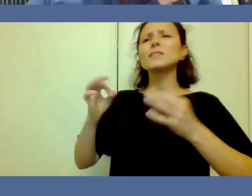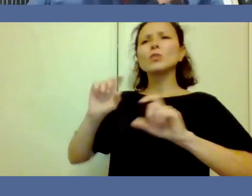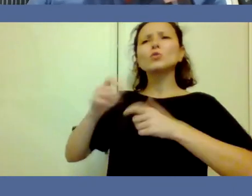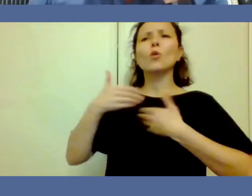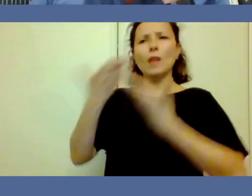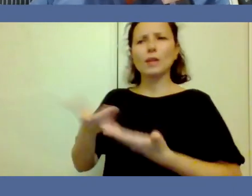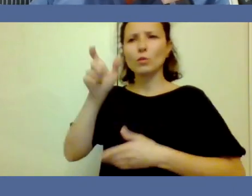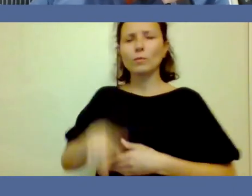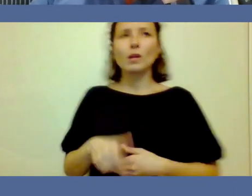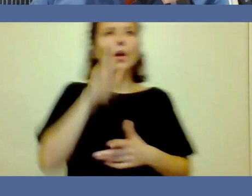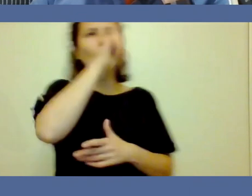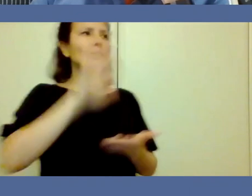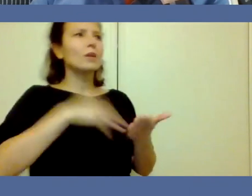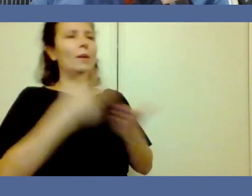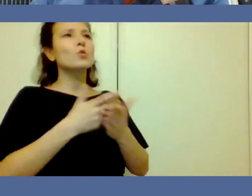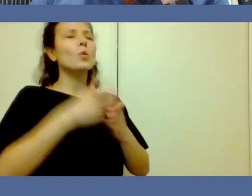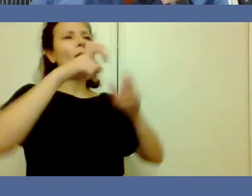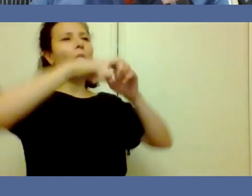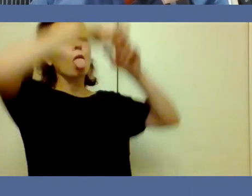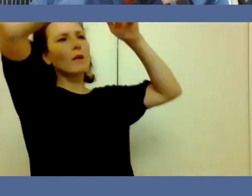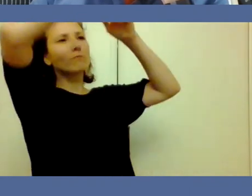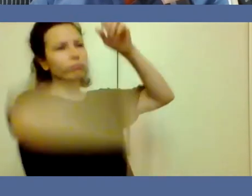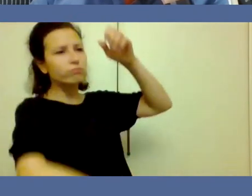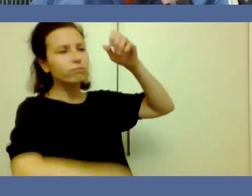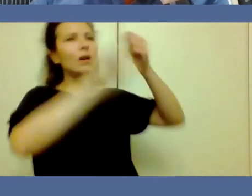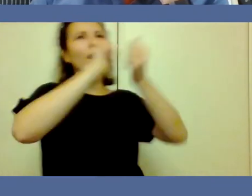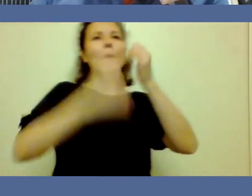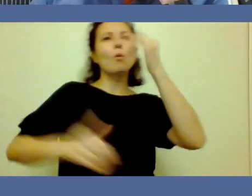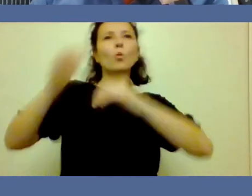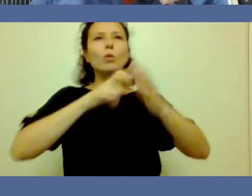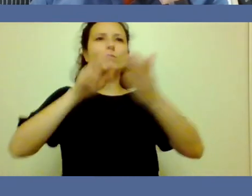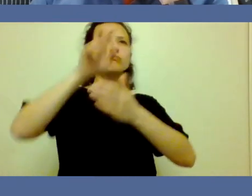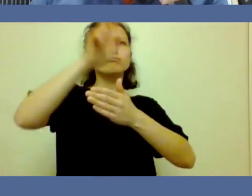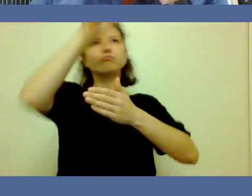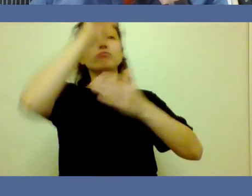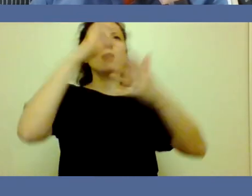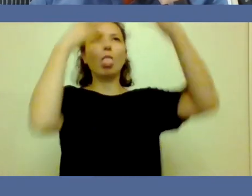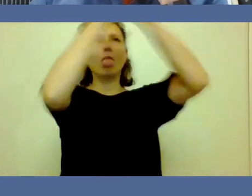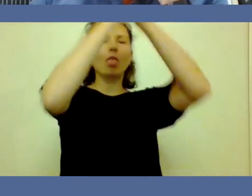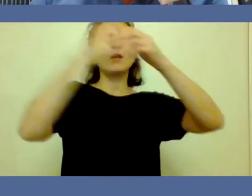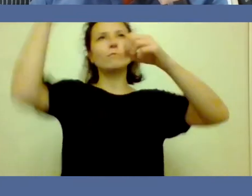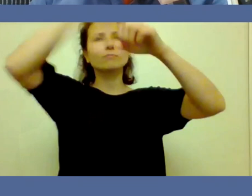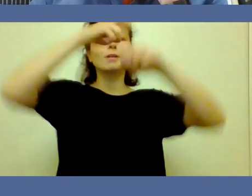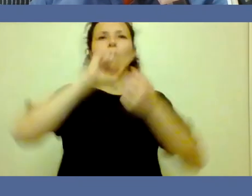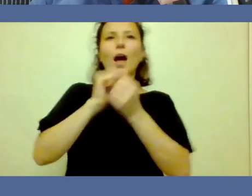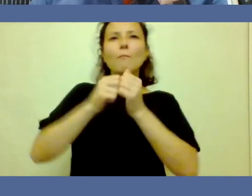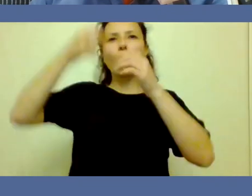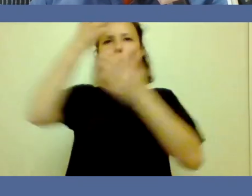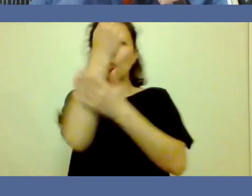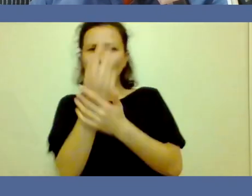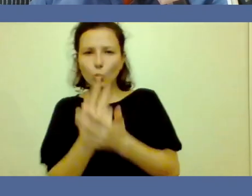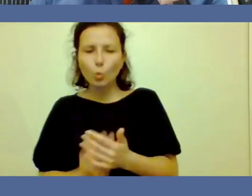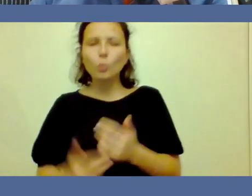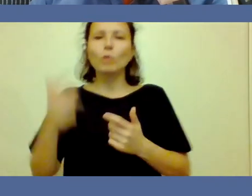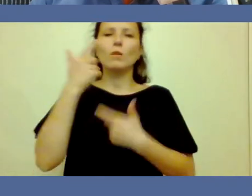na przykład, nie wiem, skaczą na bungee, włażą na jakieś góry bardzo wysokie, nurkują, robią takie rzeczy, które sprawią,